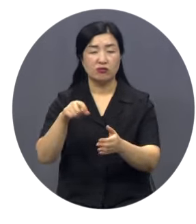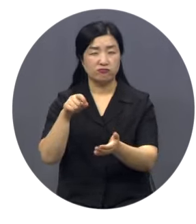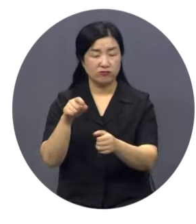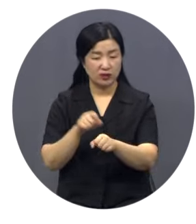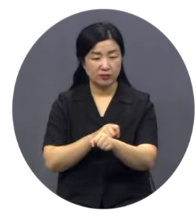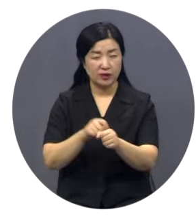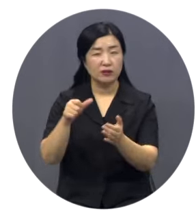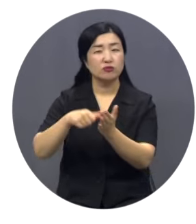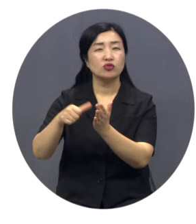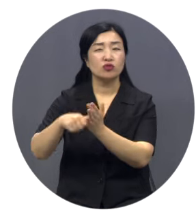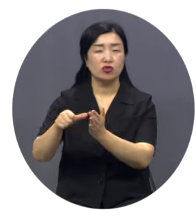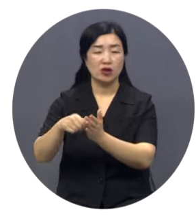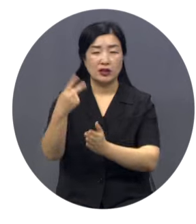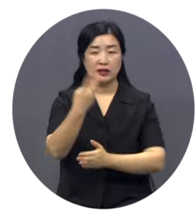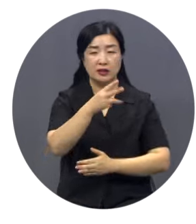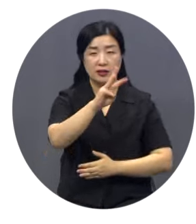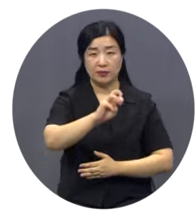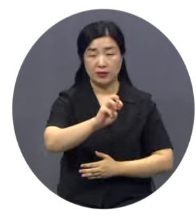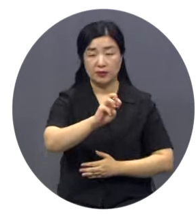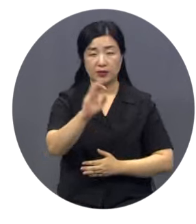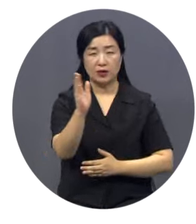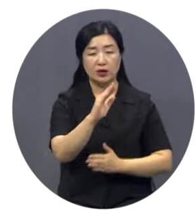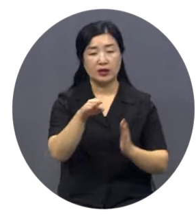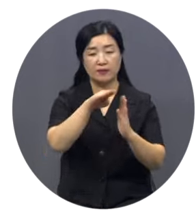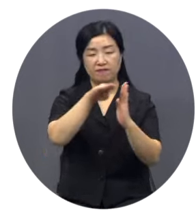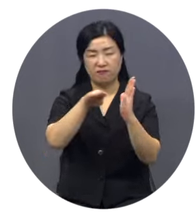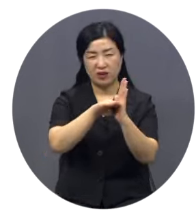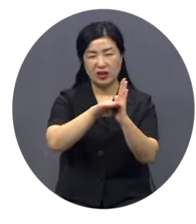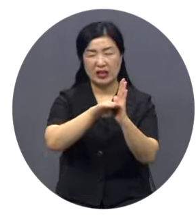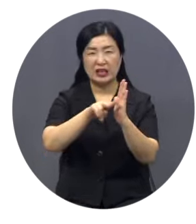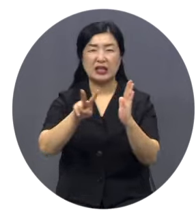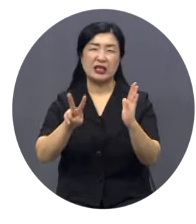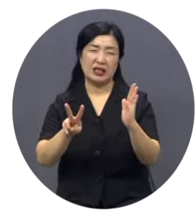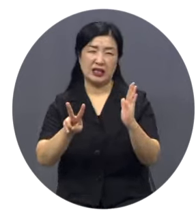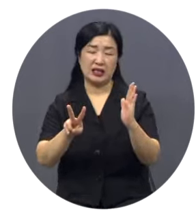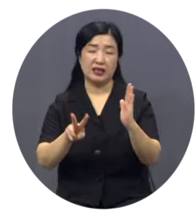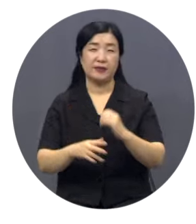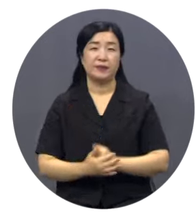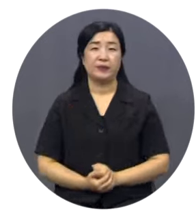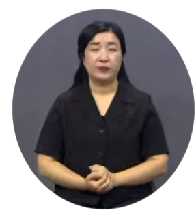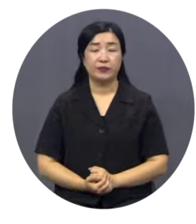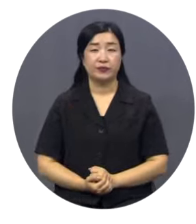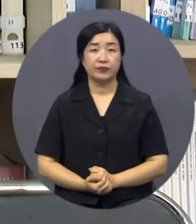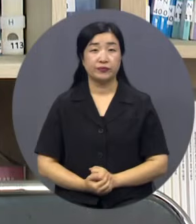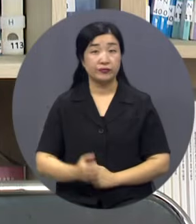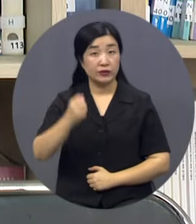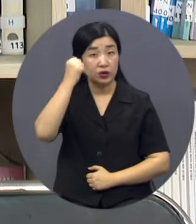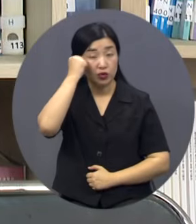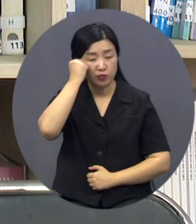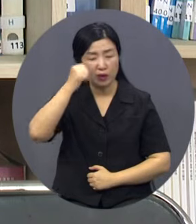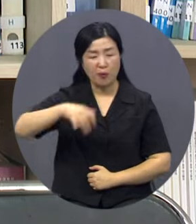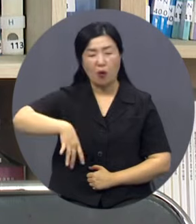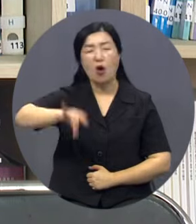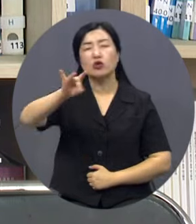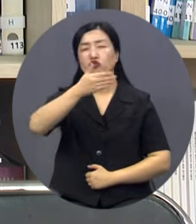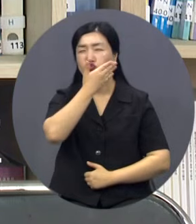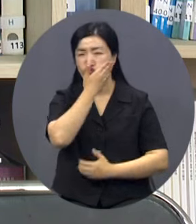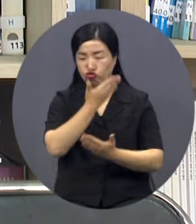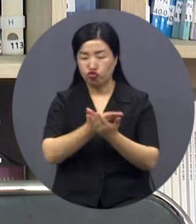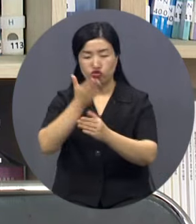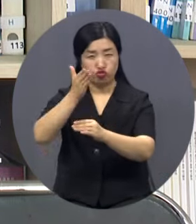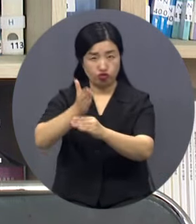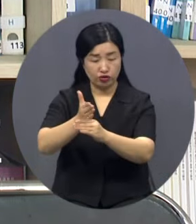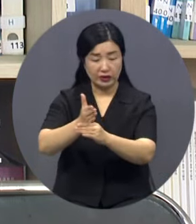2033년까지 추진되는 2단계 사업으로 밀려났습니다 그 숙박 시설을 먼저 하고 뭐 나머지